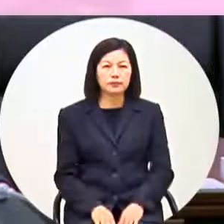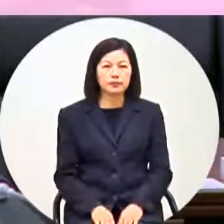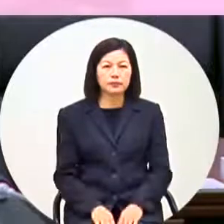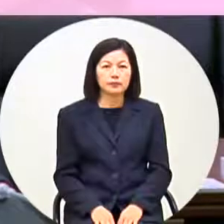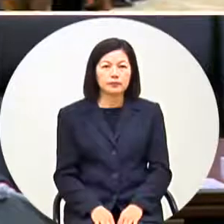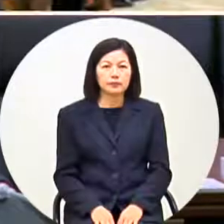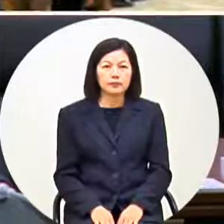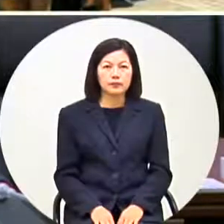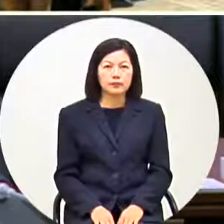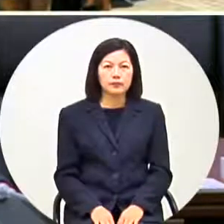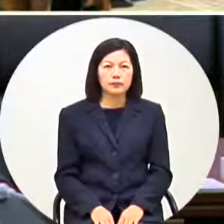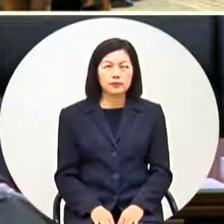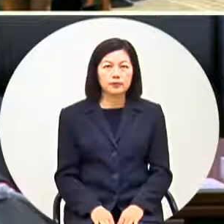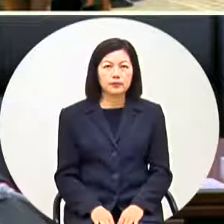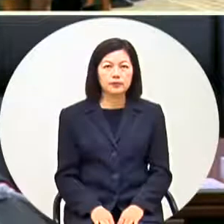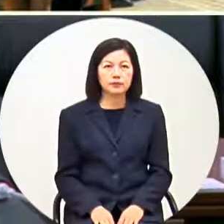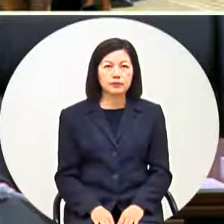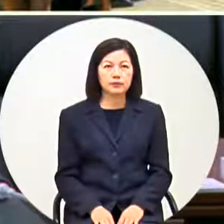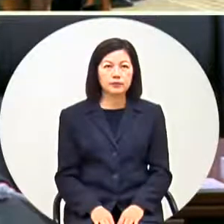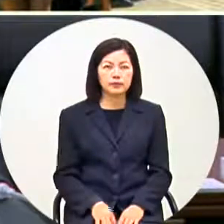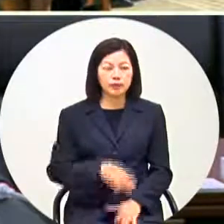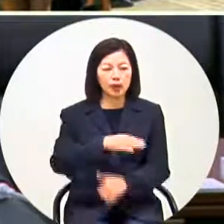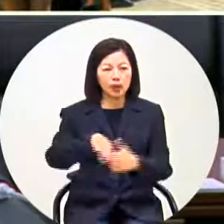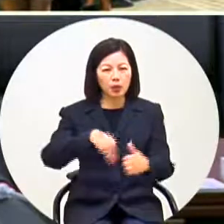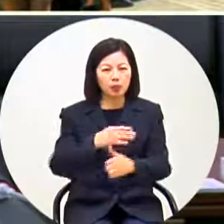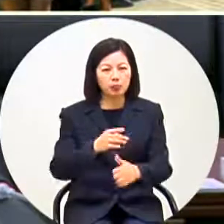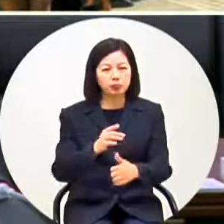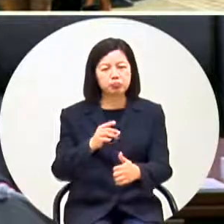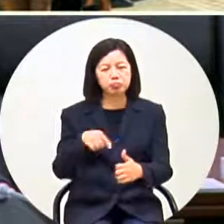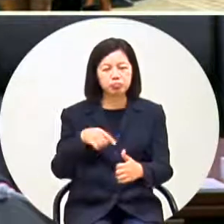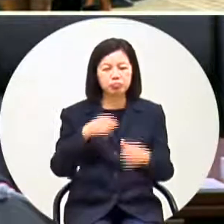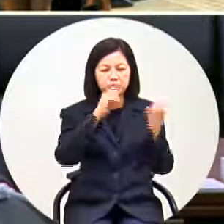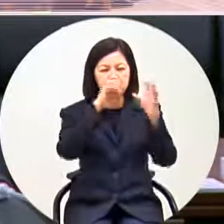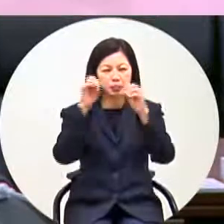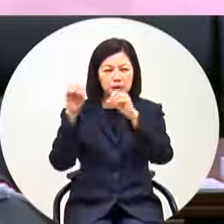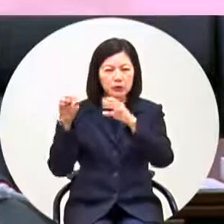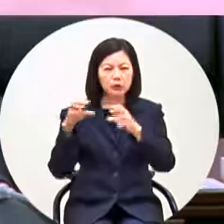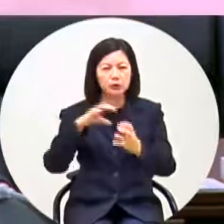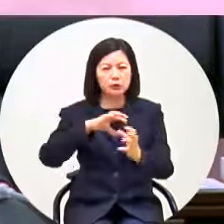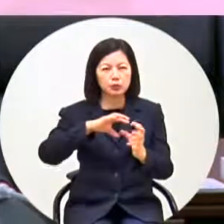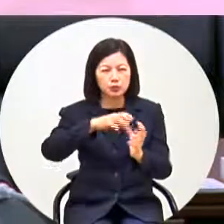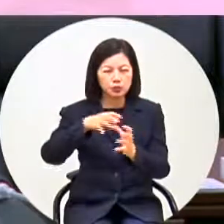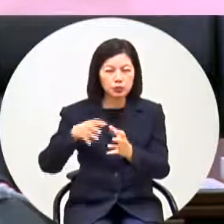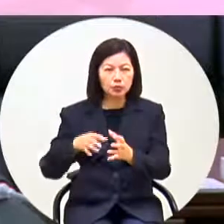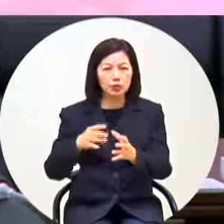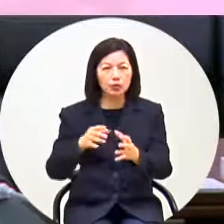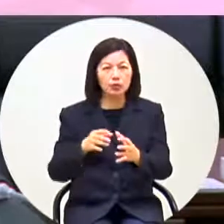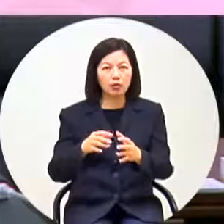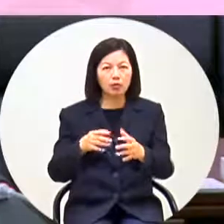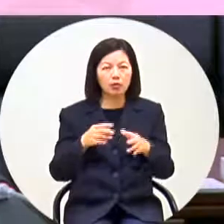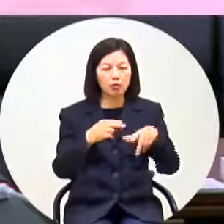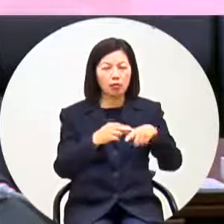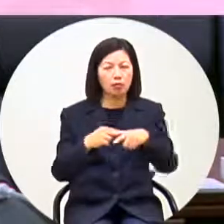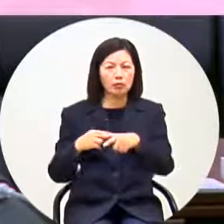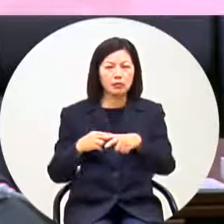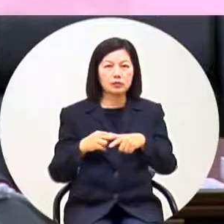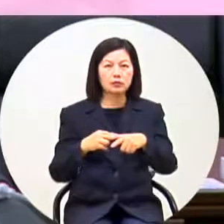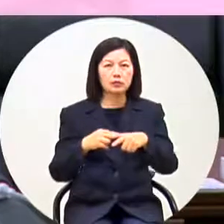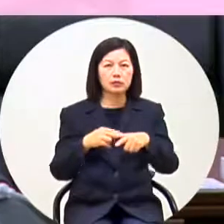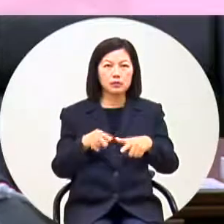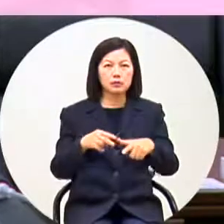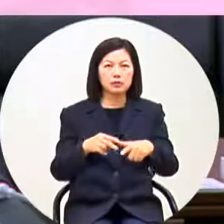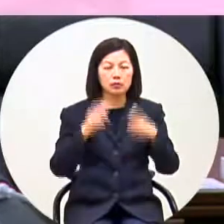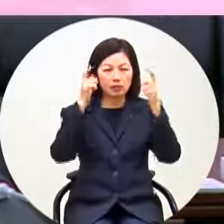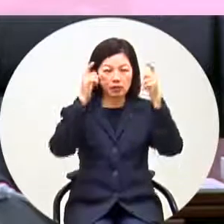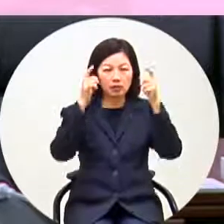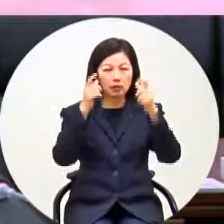孤独星球哈，有介绍我们的高雄博二，这个高雄博二，其实介绍我们高雄博二